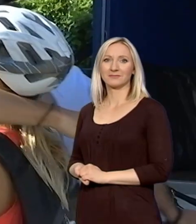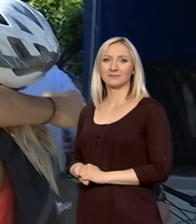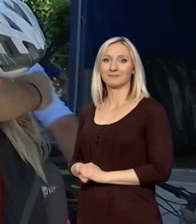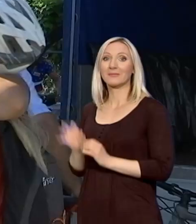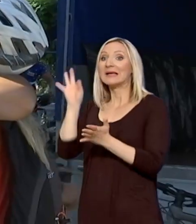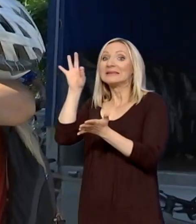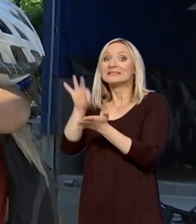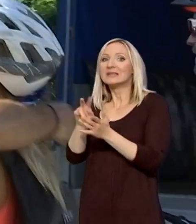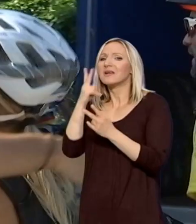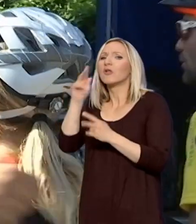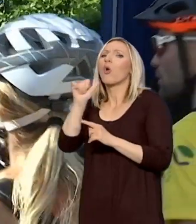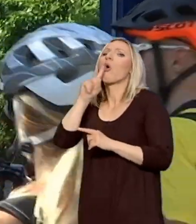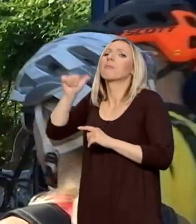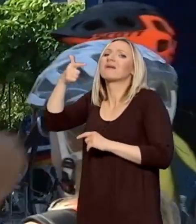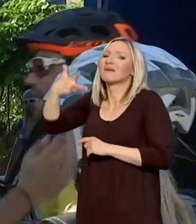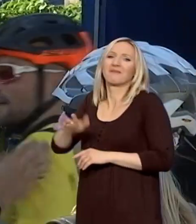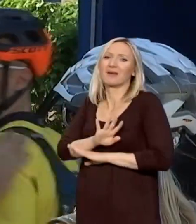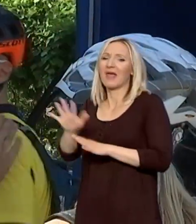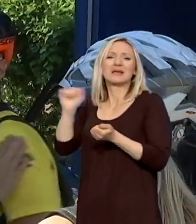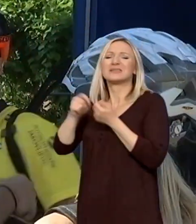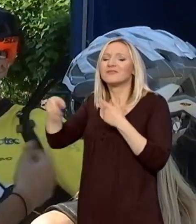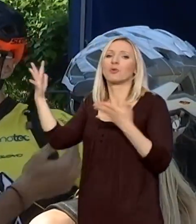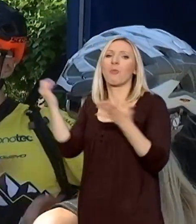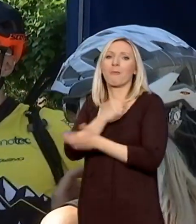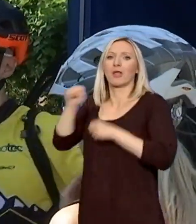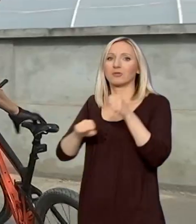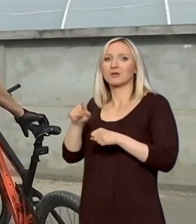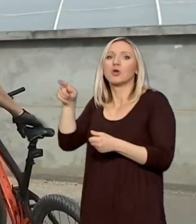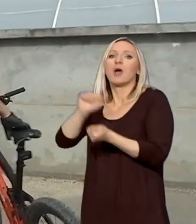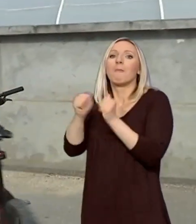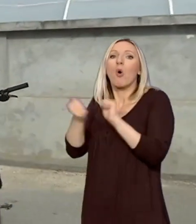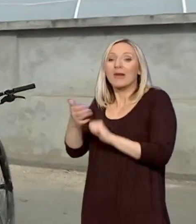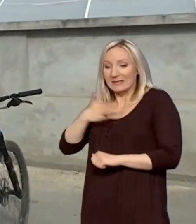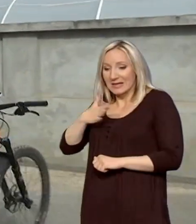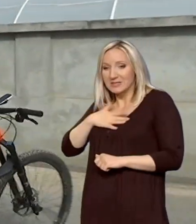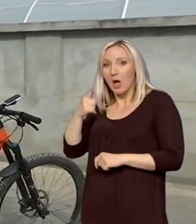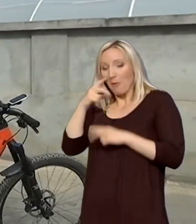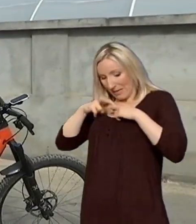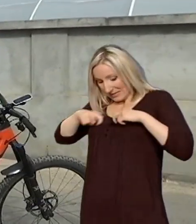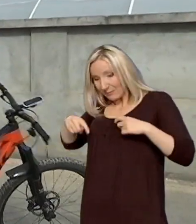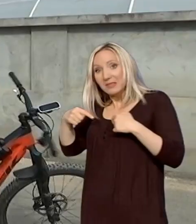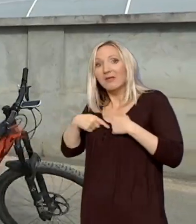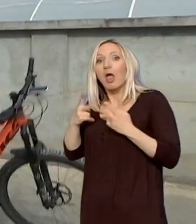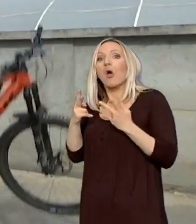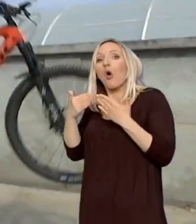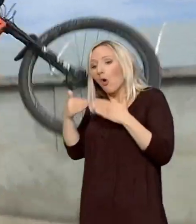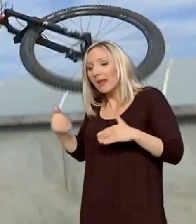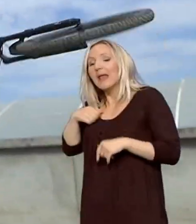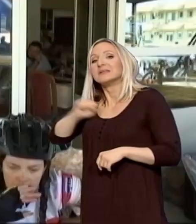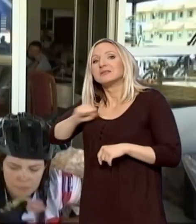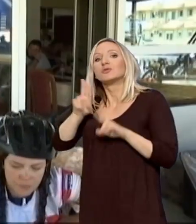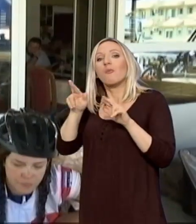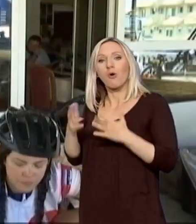Na cilju se nije gledalo ko je stigao prvi. Svi su pobedili u trci u kojoj su se borili sa sobom i ispitivali granice sopstvene